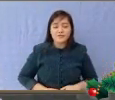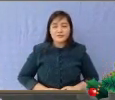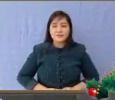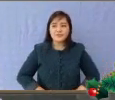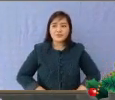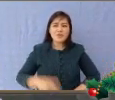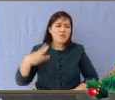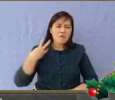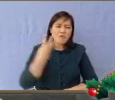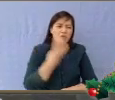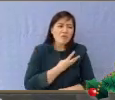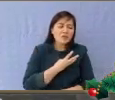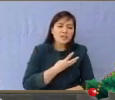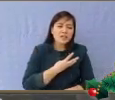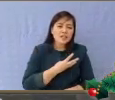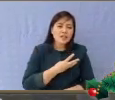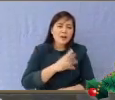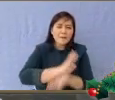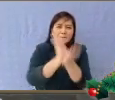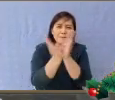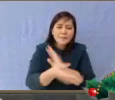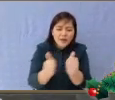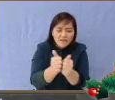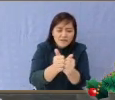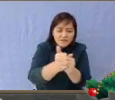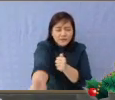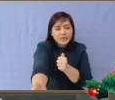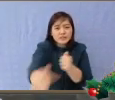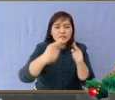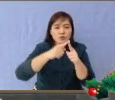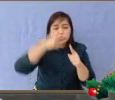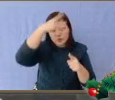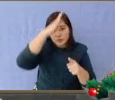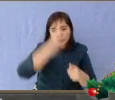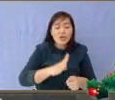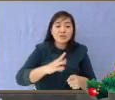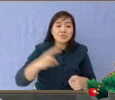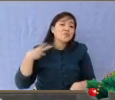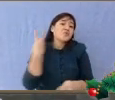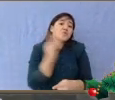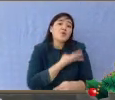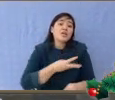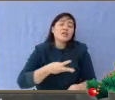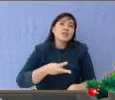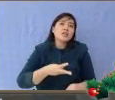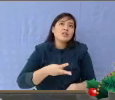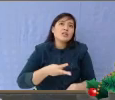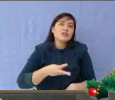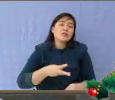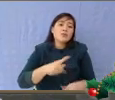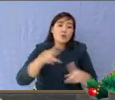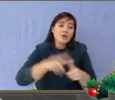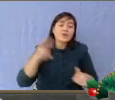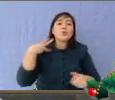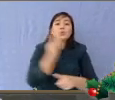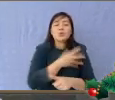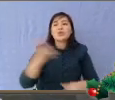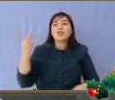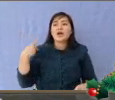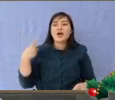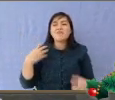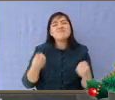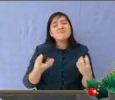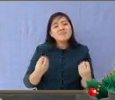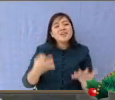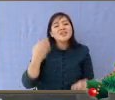Nararanasan po natin yun pong pagiging backslider in heart. Kapag marami tayong pera.